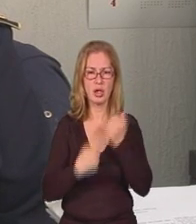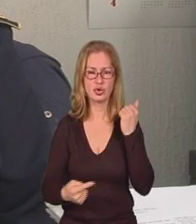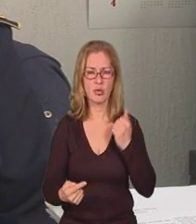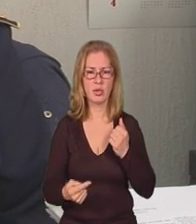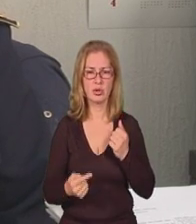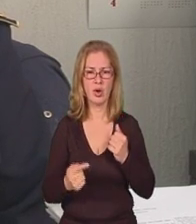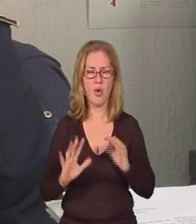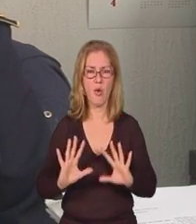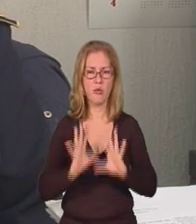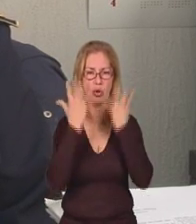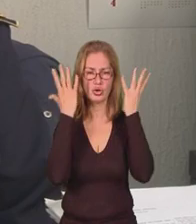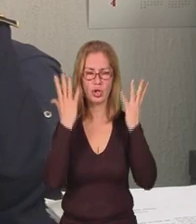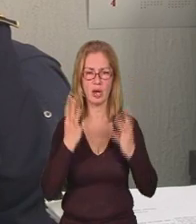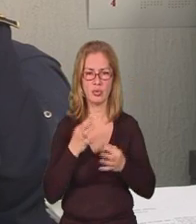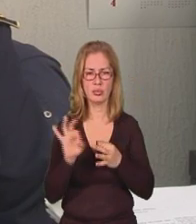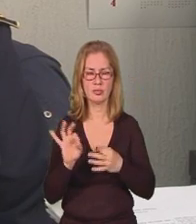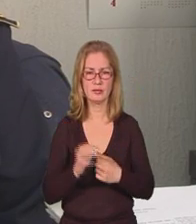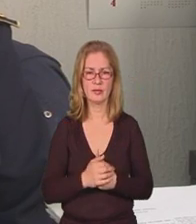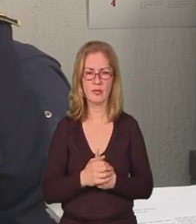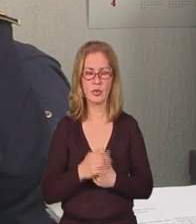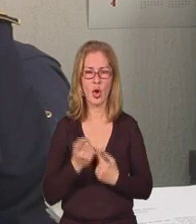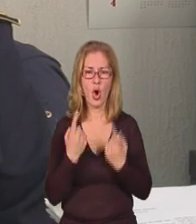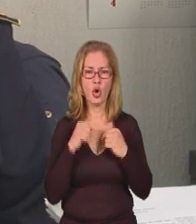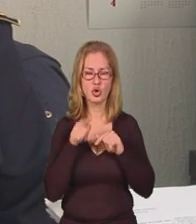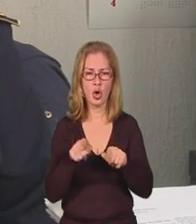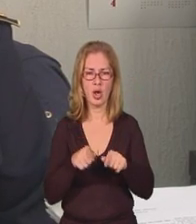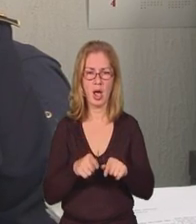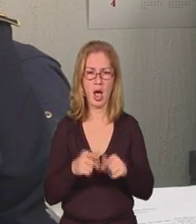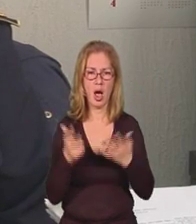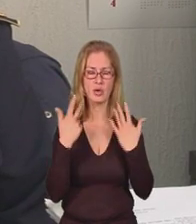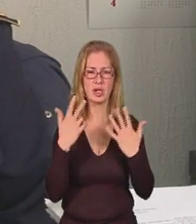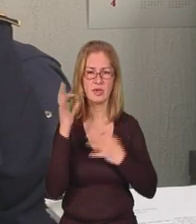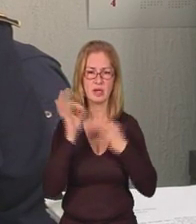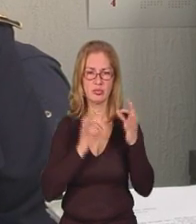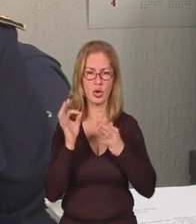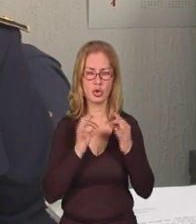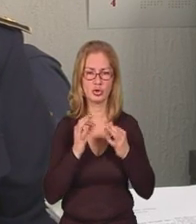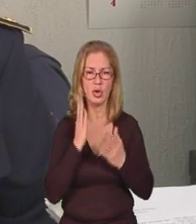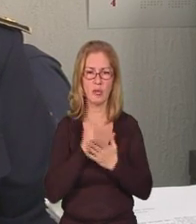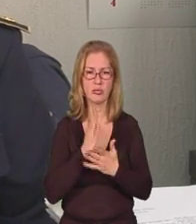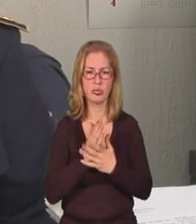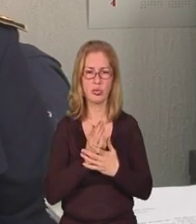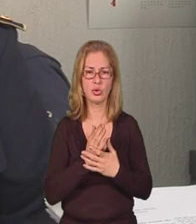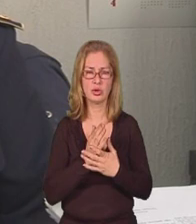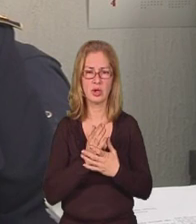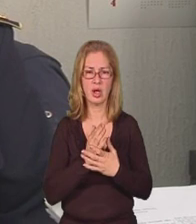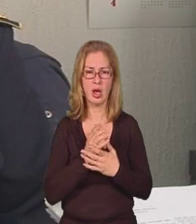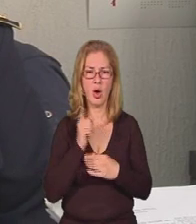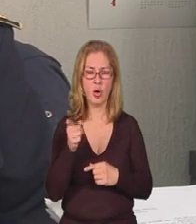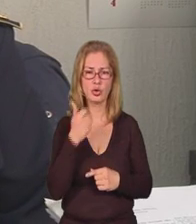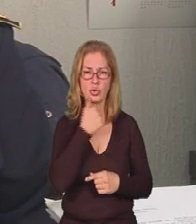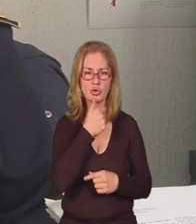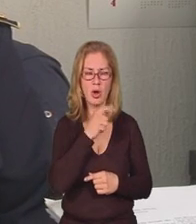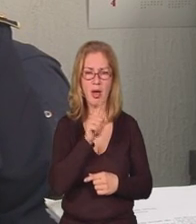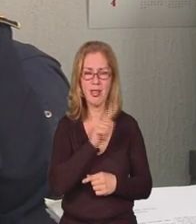izgubimo godišnje u požaru. Od toga 80% bude ono